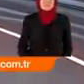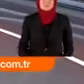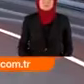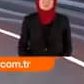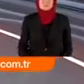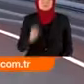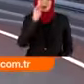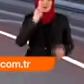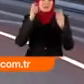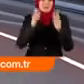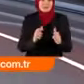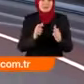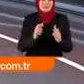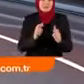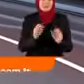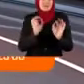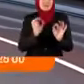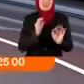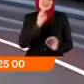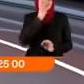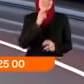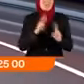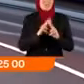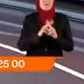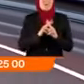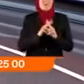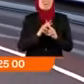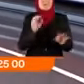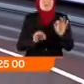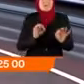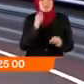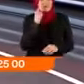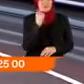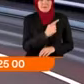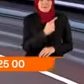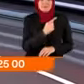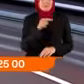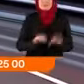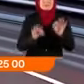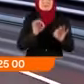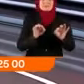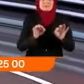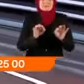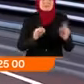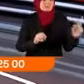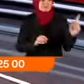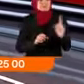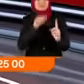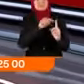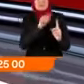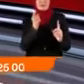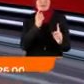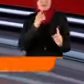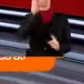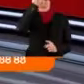Ankara'da rutin bir polis çevirmesine gideceğiz Şimdi uygulamaya denk gelenlerden biri de CHP İstanbul Milletvekili Turan Aydoğan